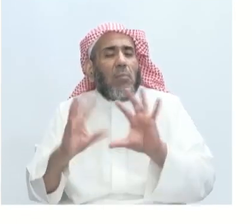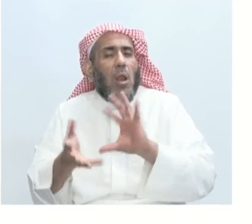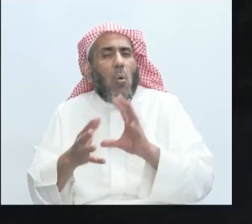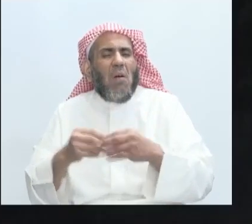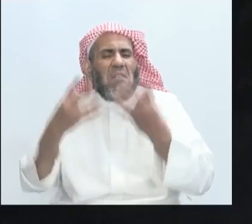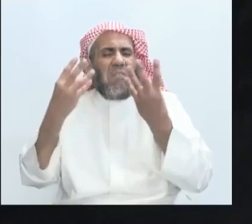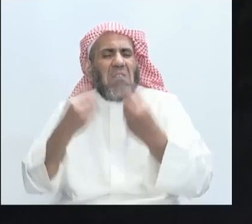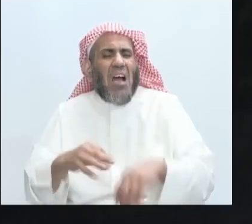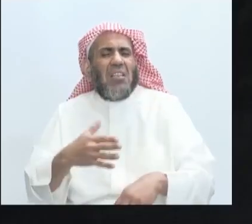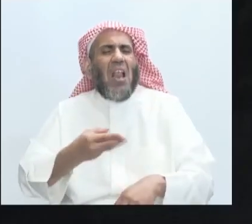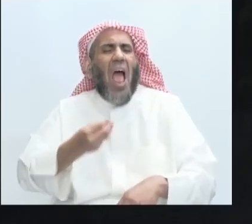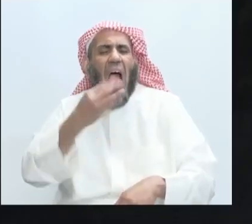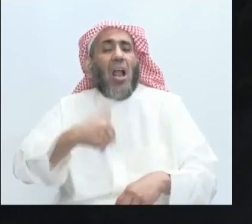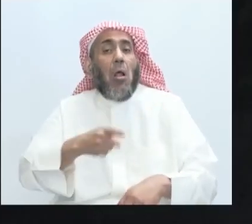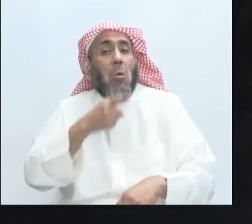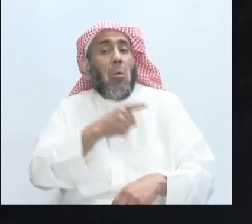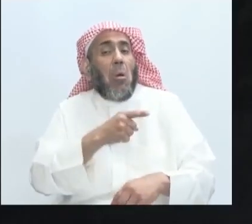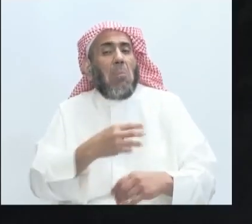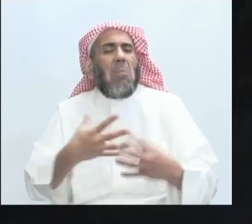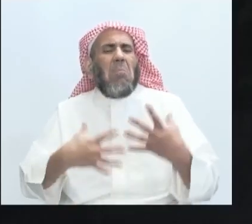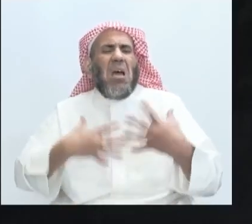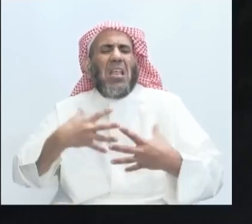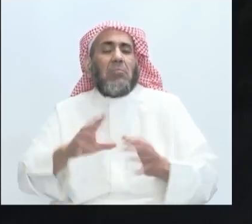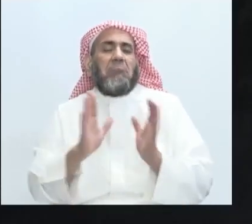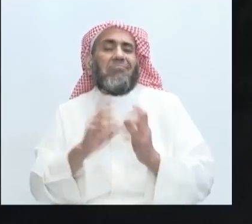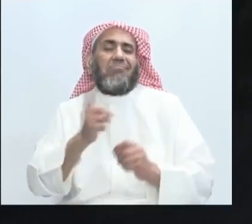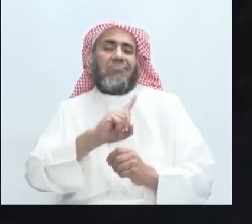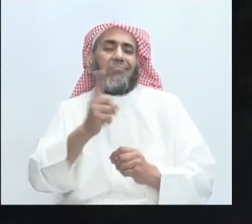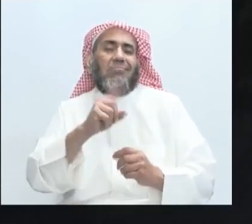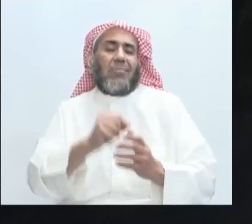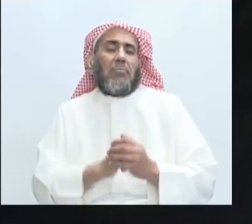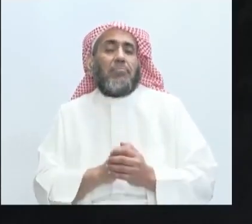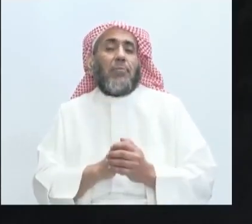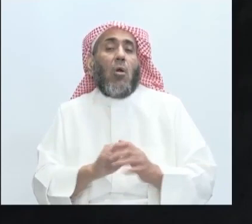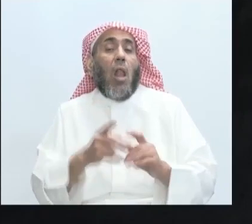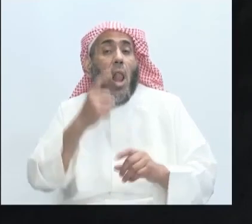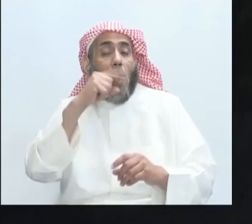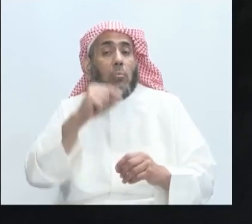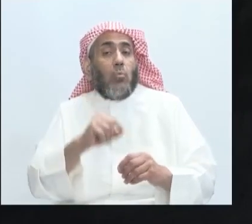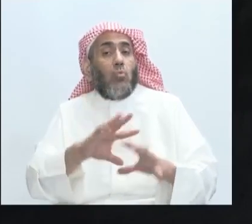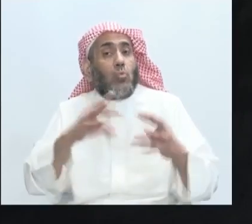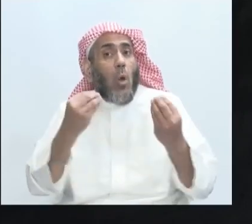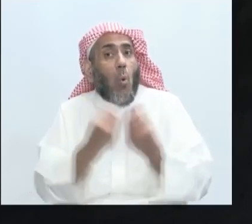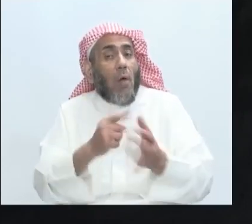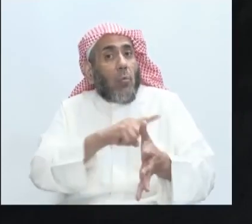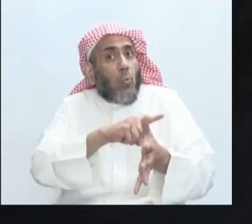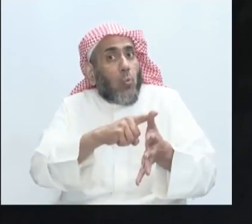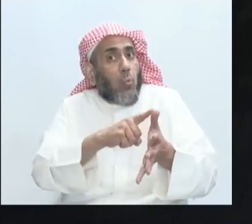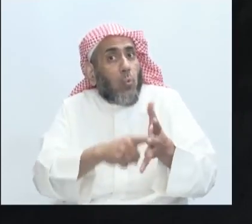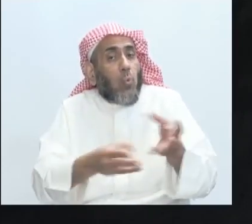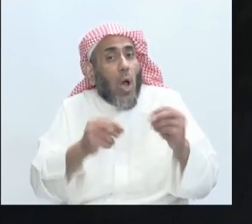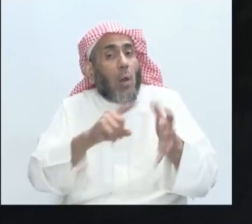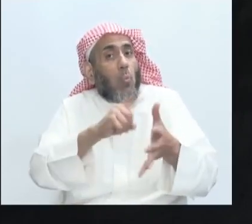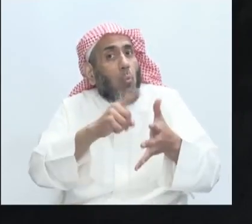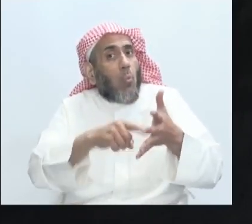فاقدا للشهيه هل نطلق عليه مريضا بالكتاب لا نطلق عليه مريضا بالكتاب فلا بد من توافر اغلب هذه